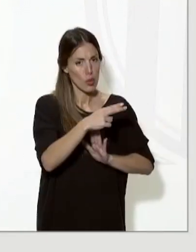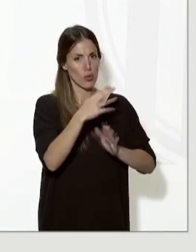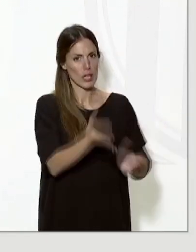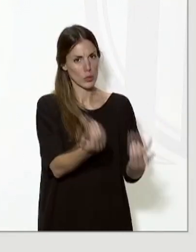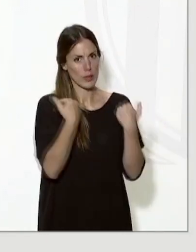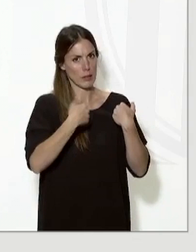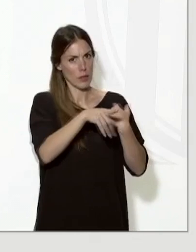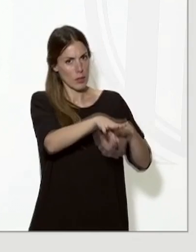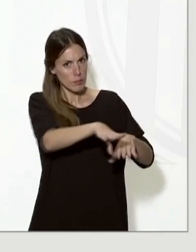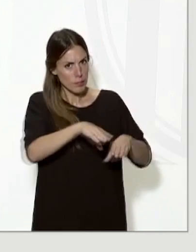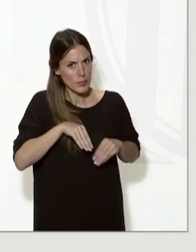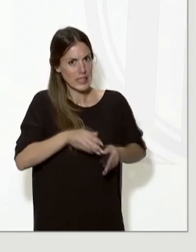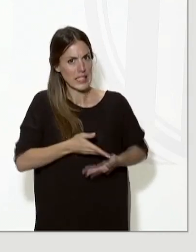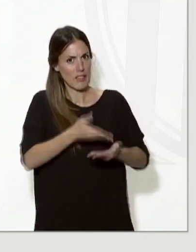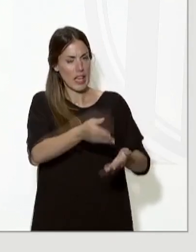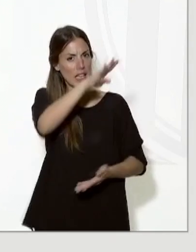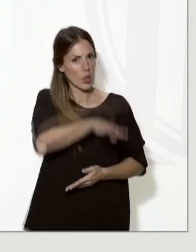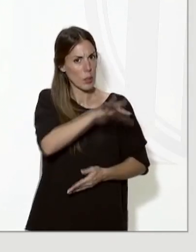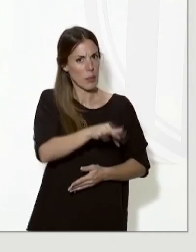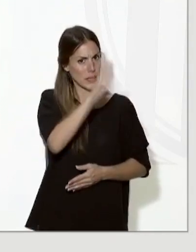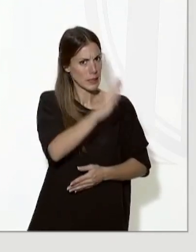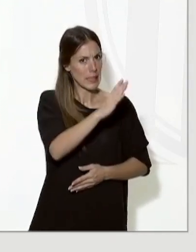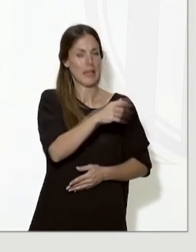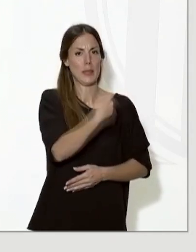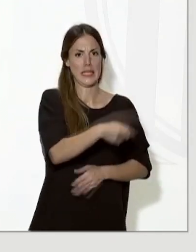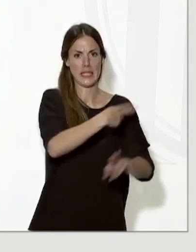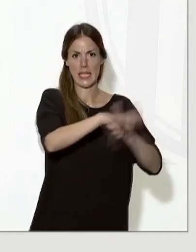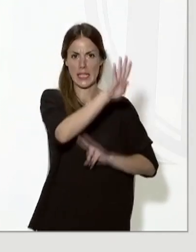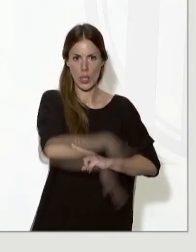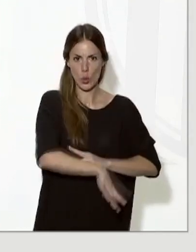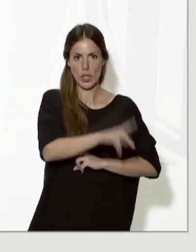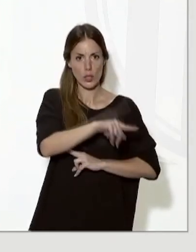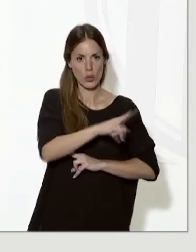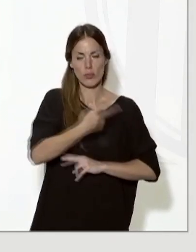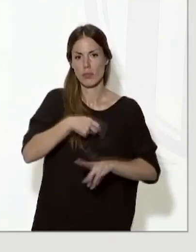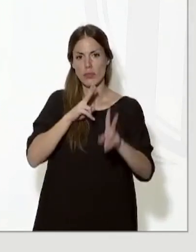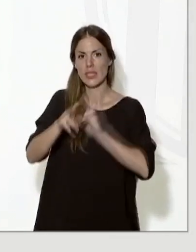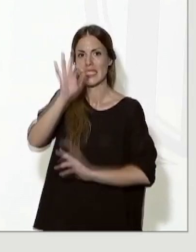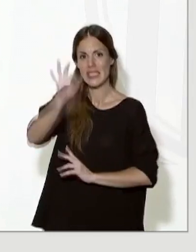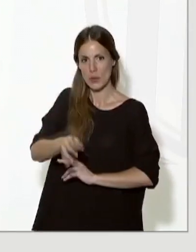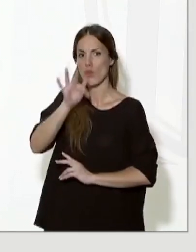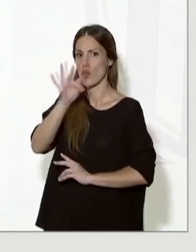Al servei de Catalunya i amb lleialtat al president de la Generalitat de Catalunya? Sí, ho prometo.